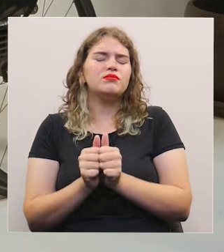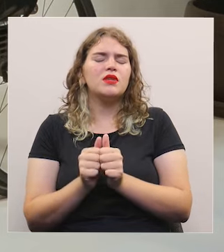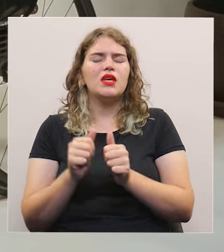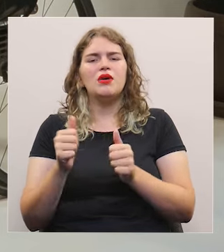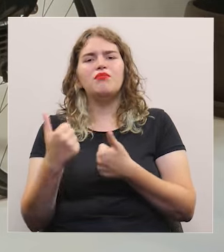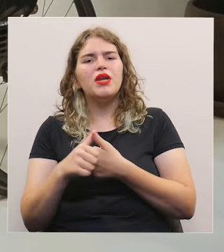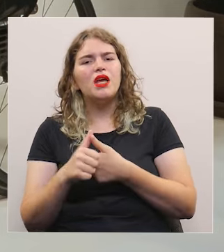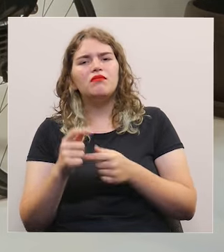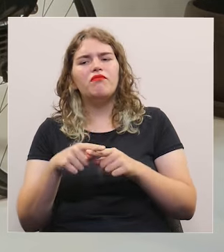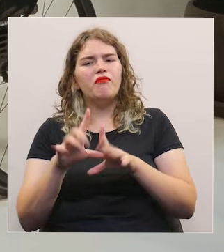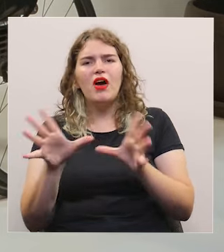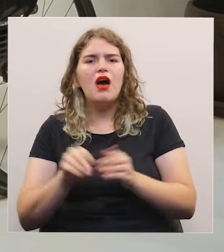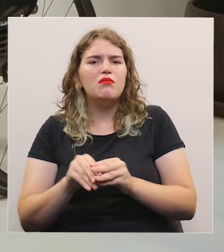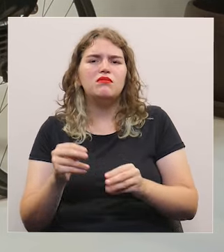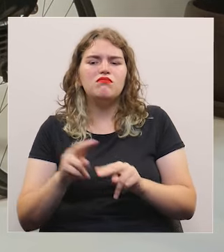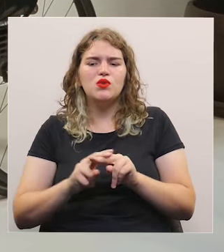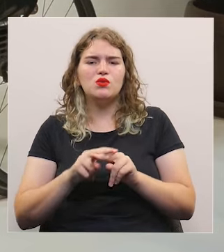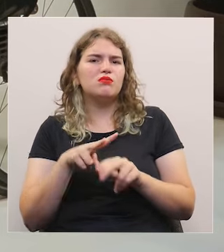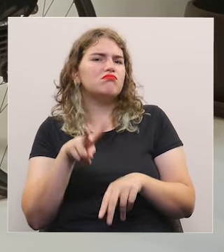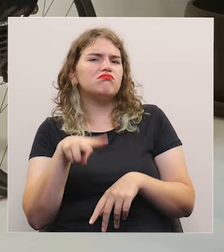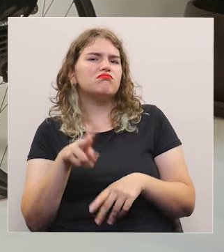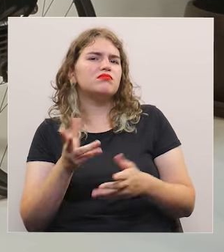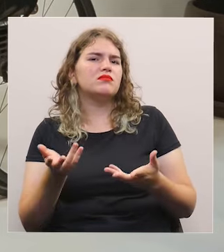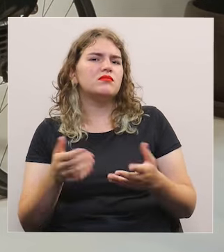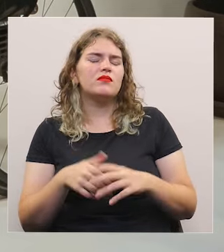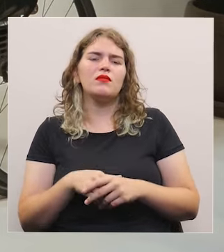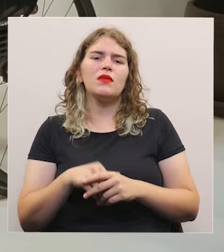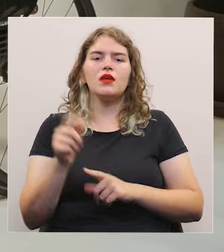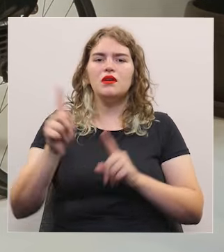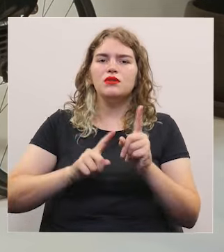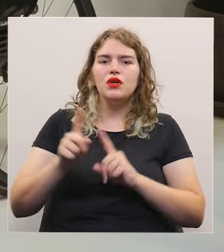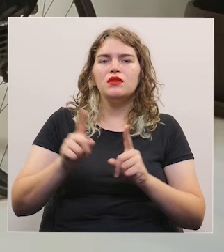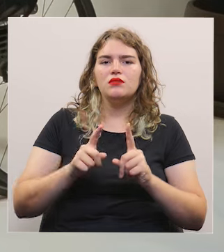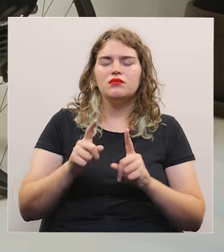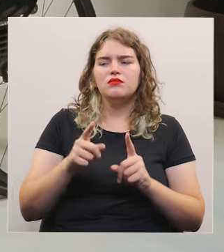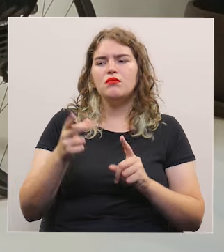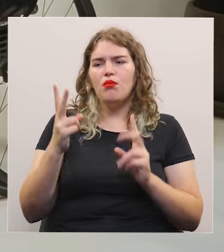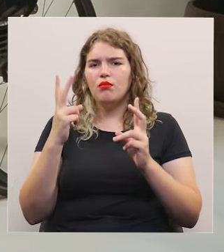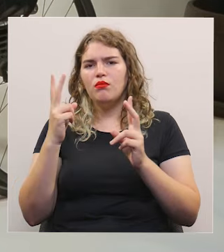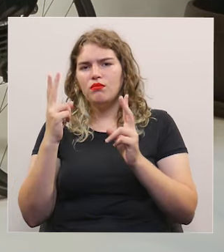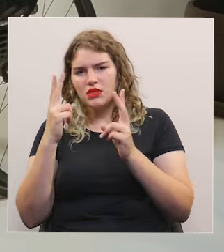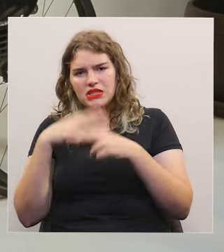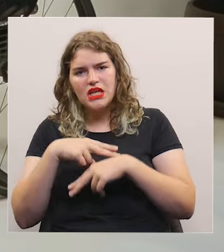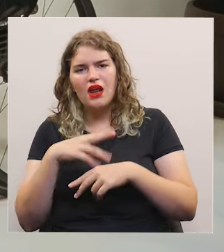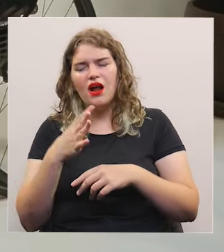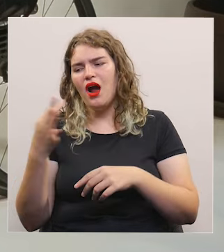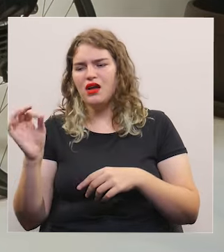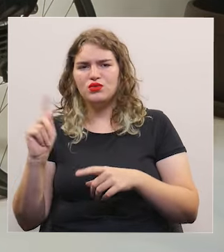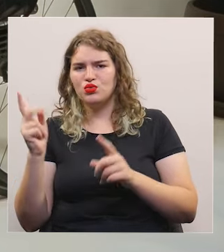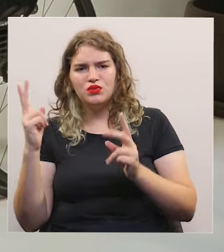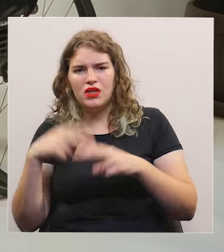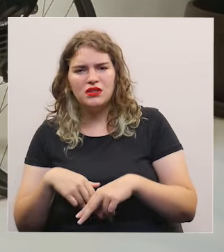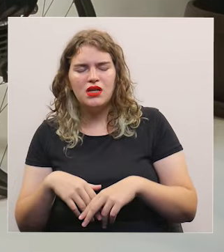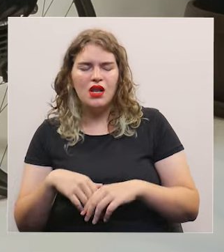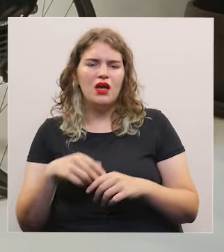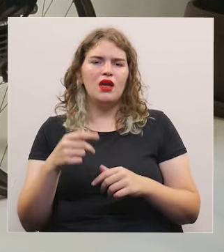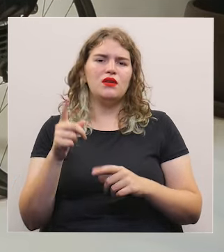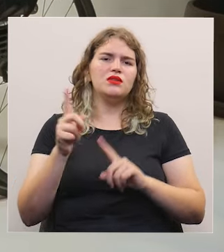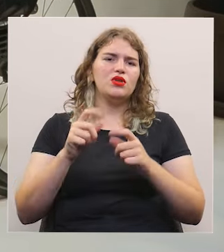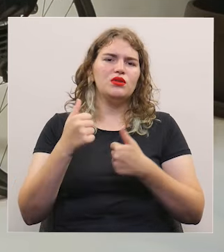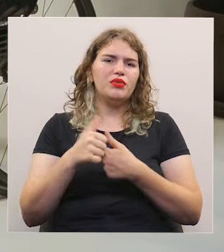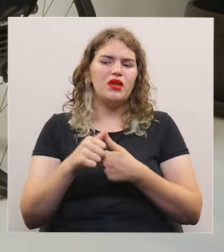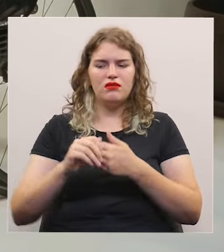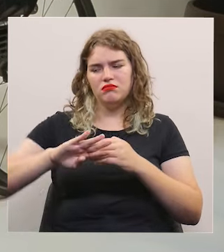Prietenii, familiile voastre? Sunt unii, pot să zic că ne înțeleg, alții nu. Unii